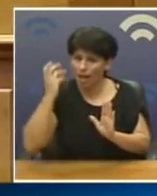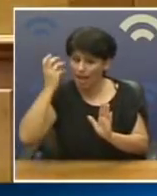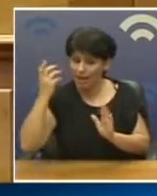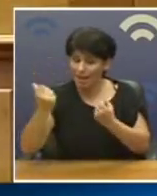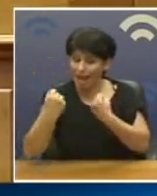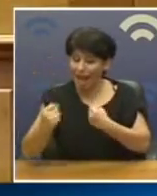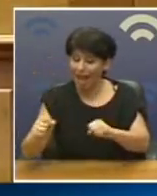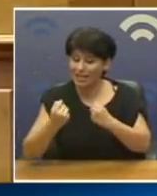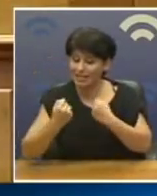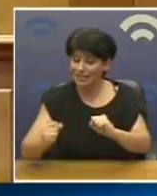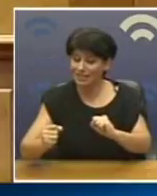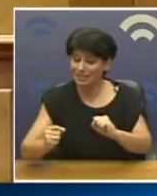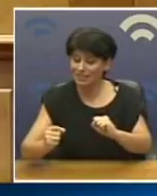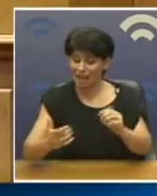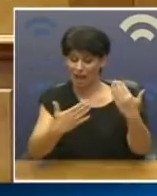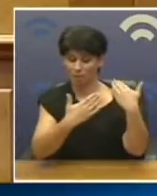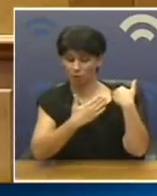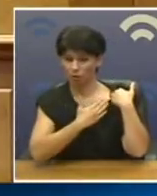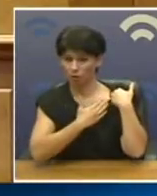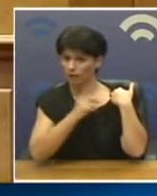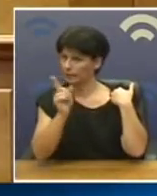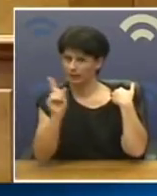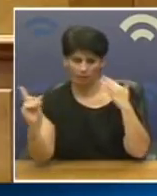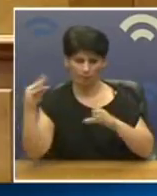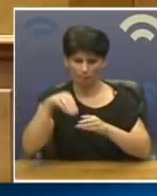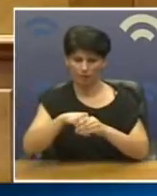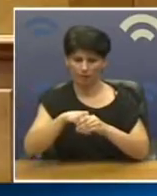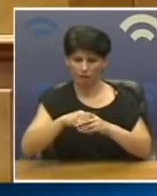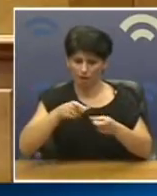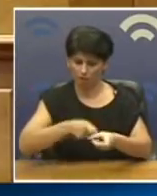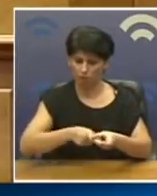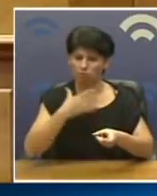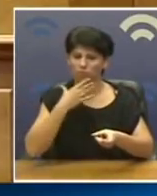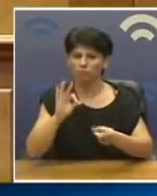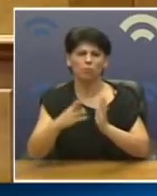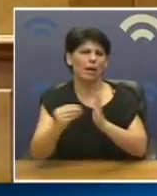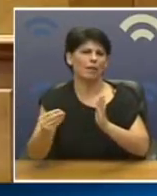των καθηκόντων να μην περιλαμβάνονται εγκλήματα όπως η υδροληψία.